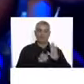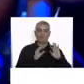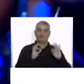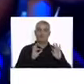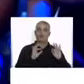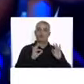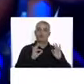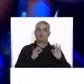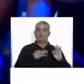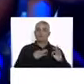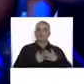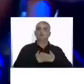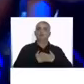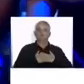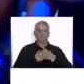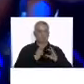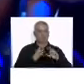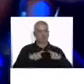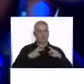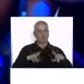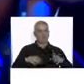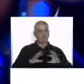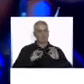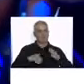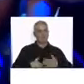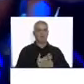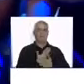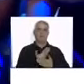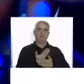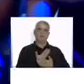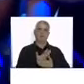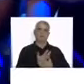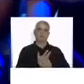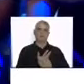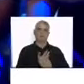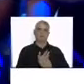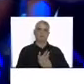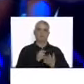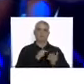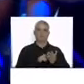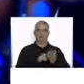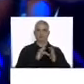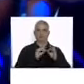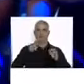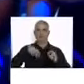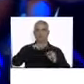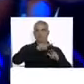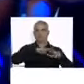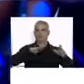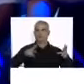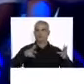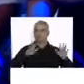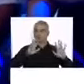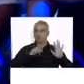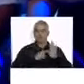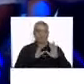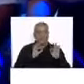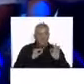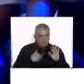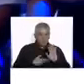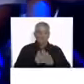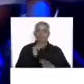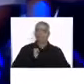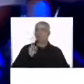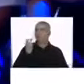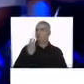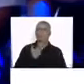7 באוקטובר בשבילי התחילו החיים מחדש. כי התחלתם להסתובב בארץ. ב-9 לאוקטובר יצאנו